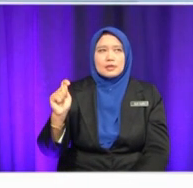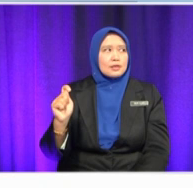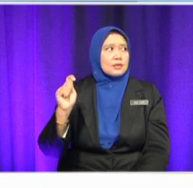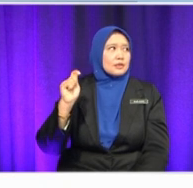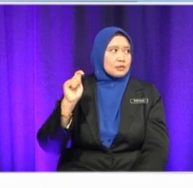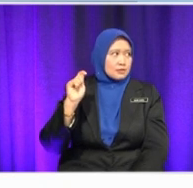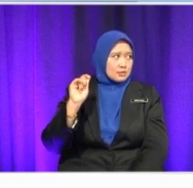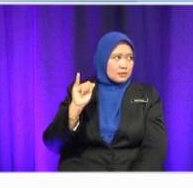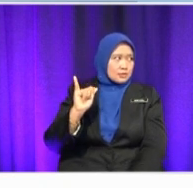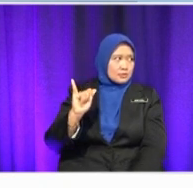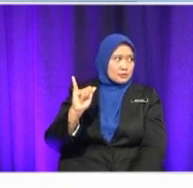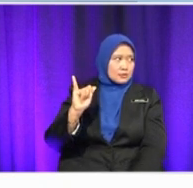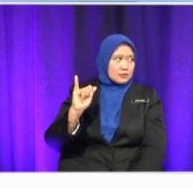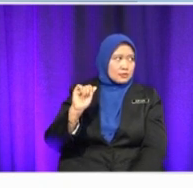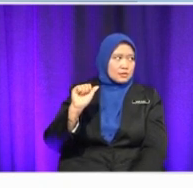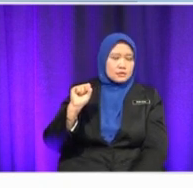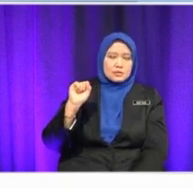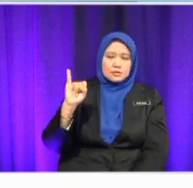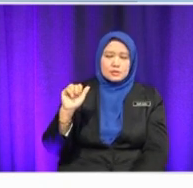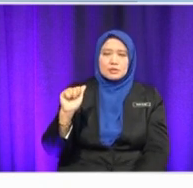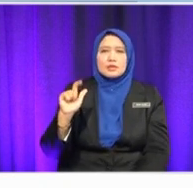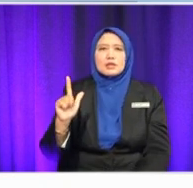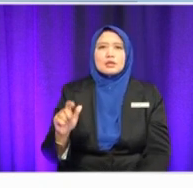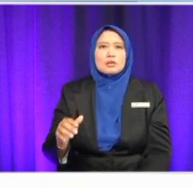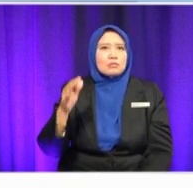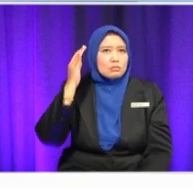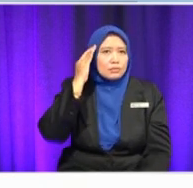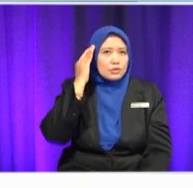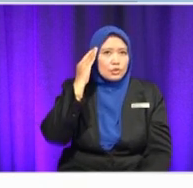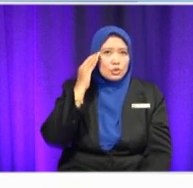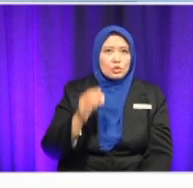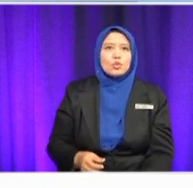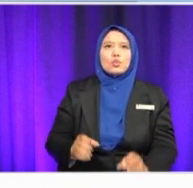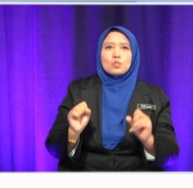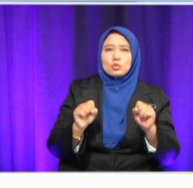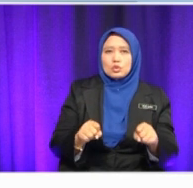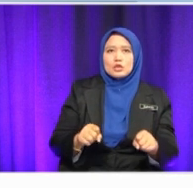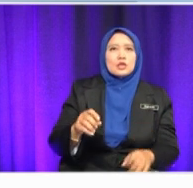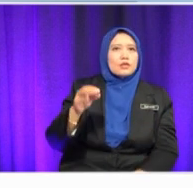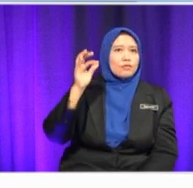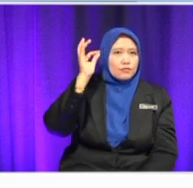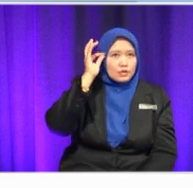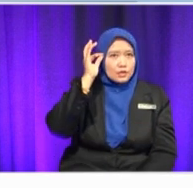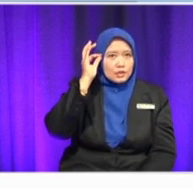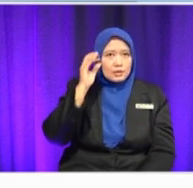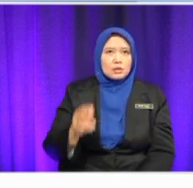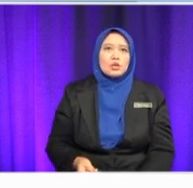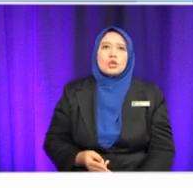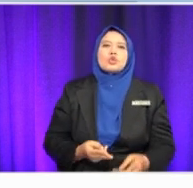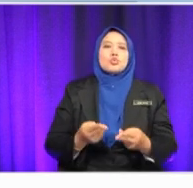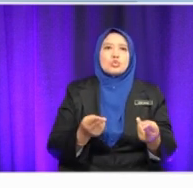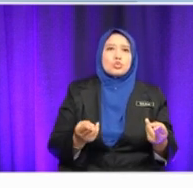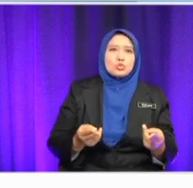kebolehan untuk memahami dan menimbang tari-perkarena falsafah yang berkaitan dengan kejutan